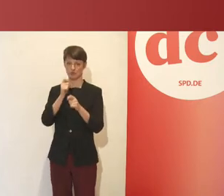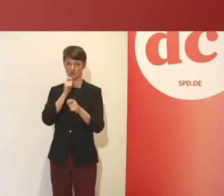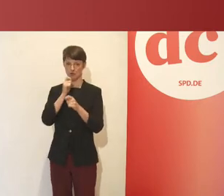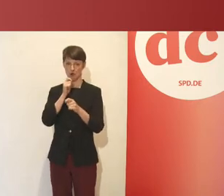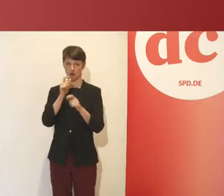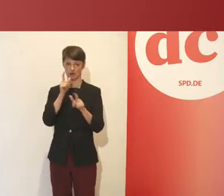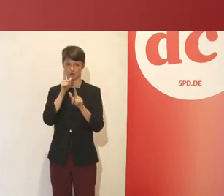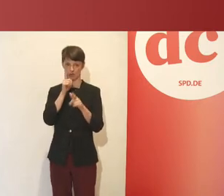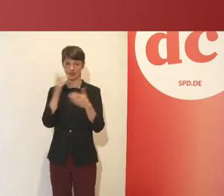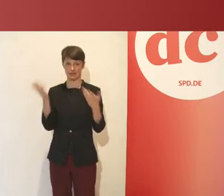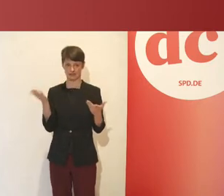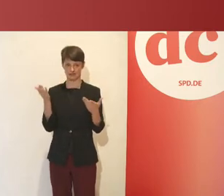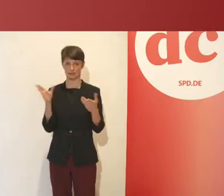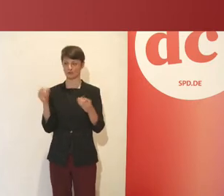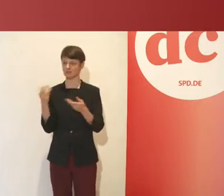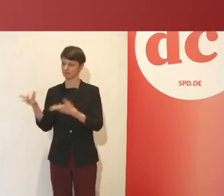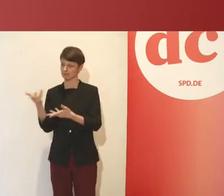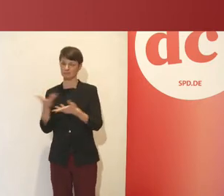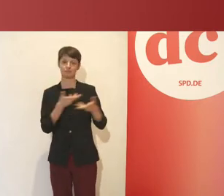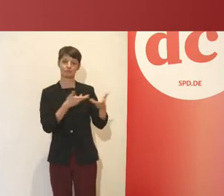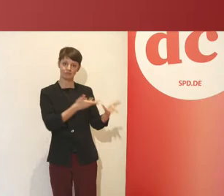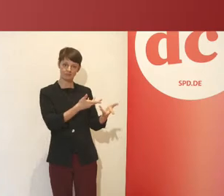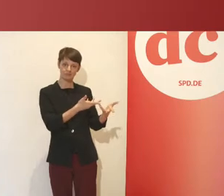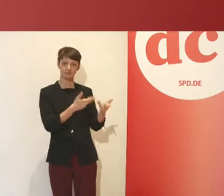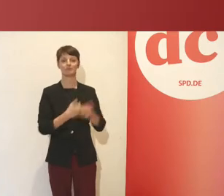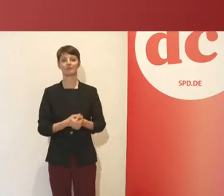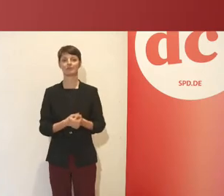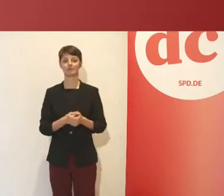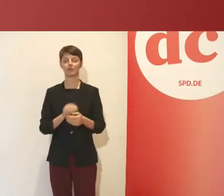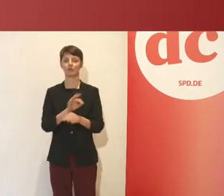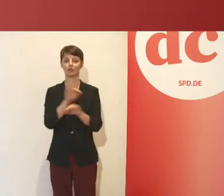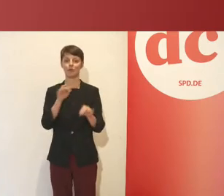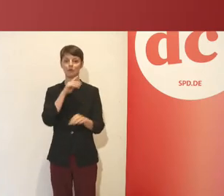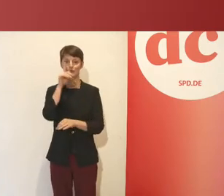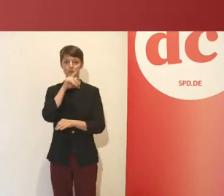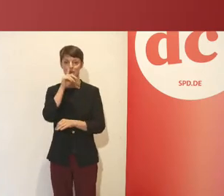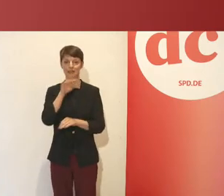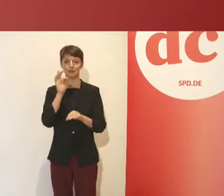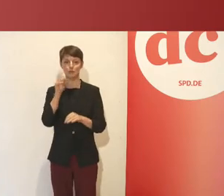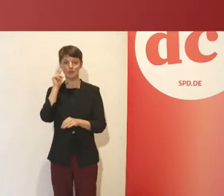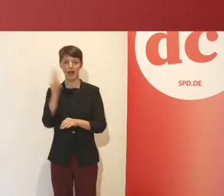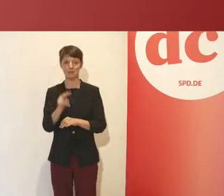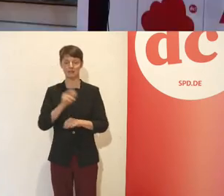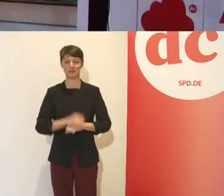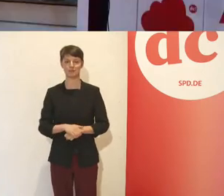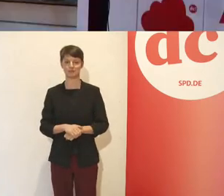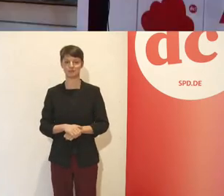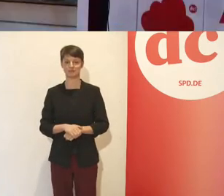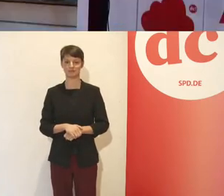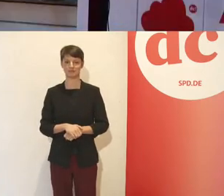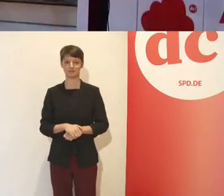moderieren und mit ihnen sprechen wird und wünsche allen viel spaß und gute einblicke